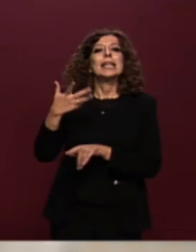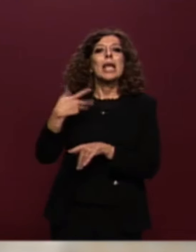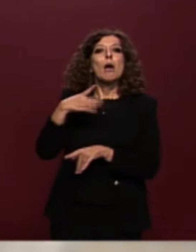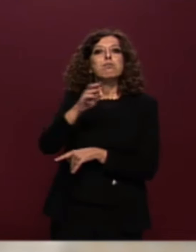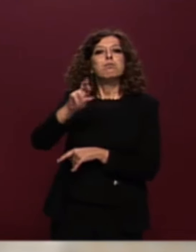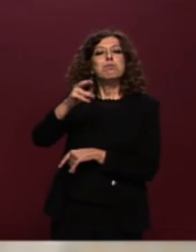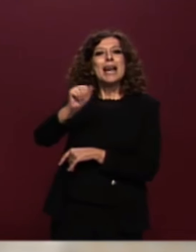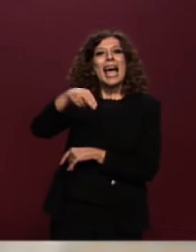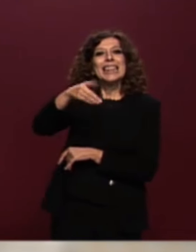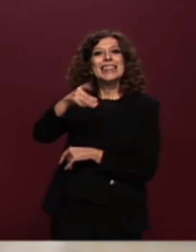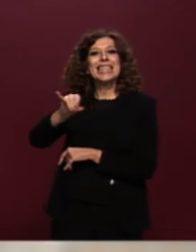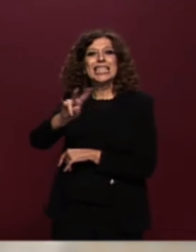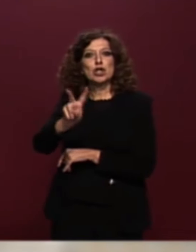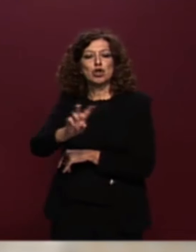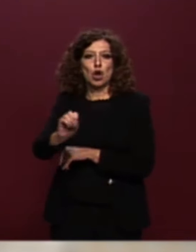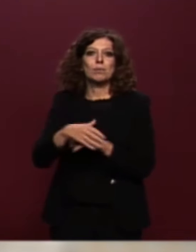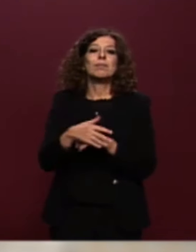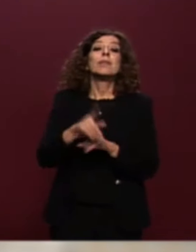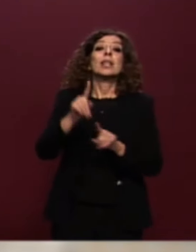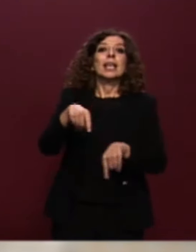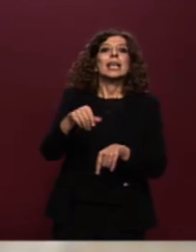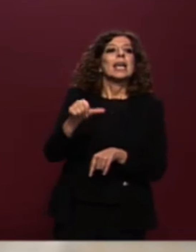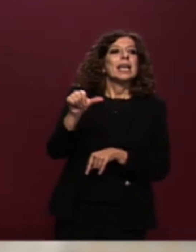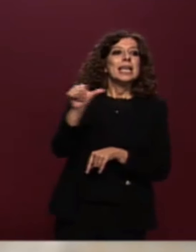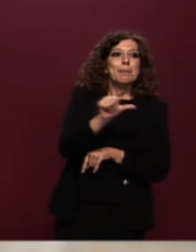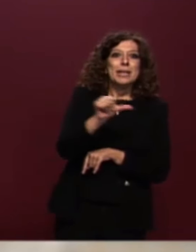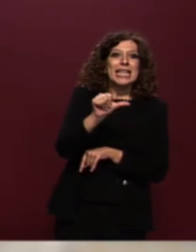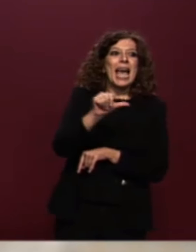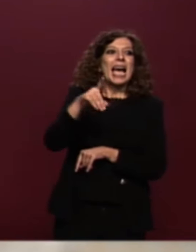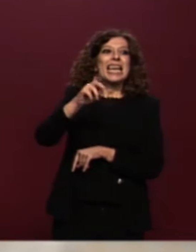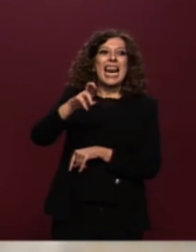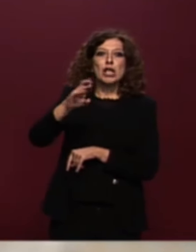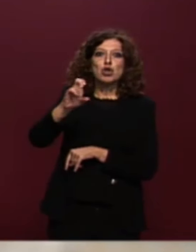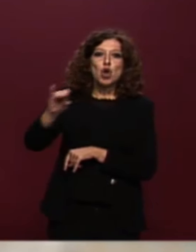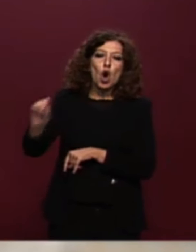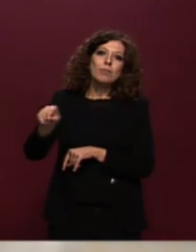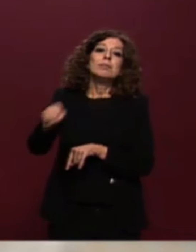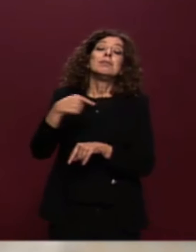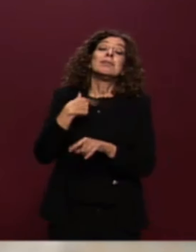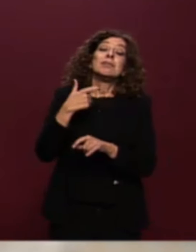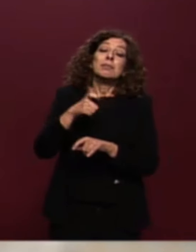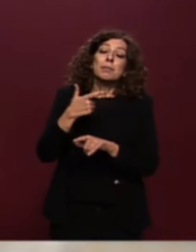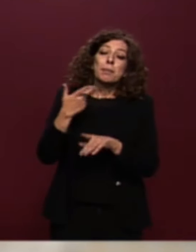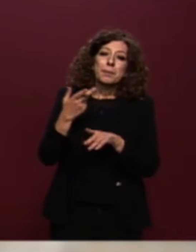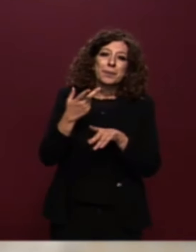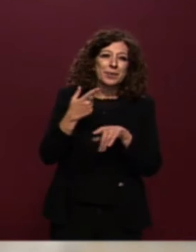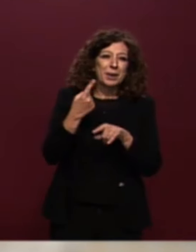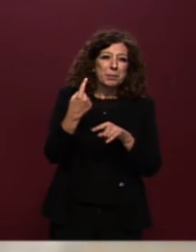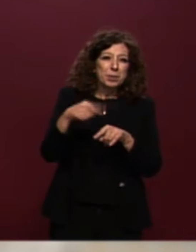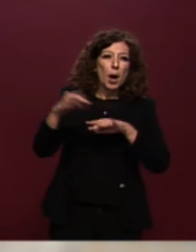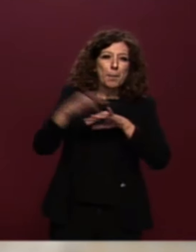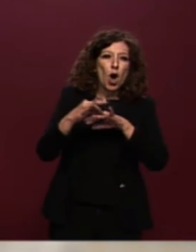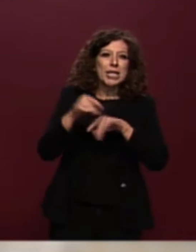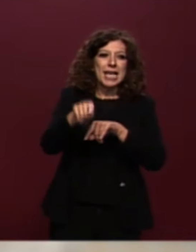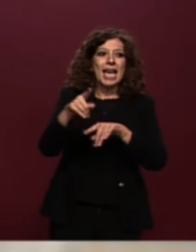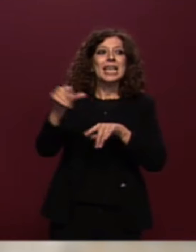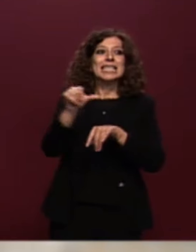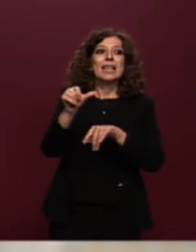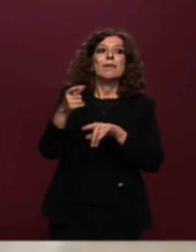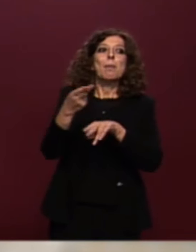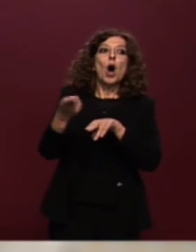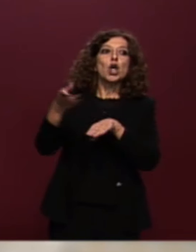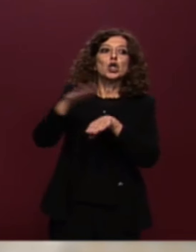signora Sabrina Greggio, moglie di Adriano Scandellari, morto nel tragico incidente della diga di Suviana, accompagnata dalle